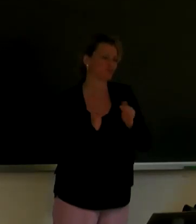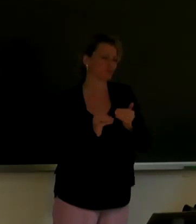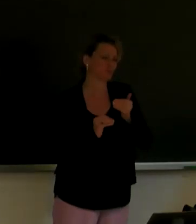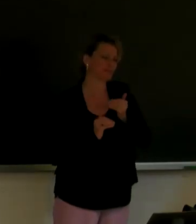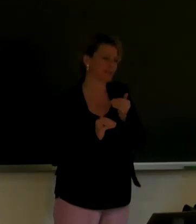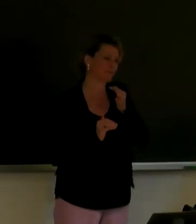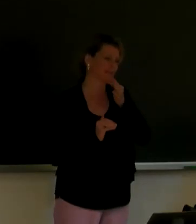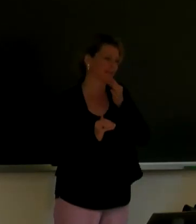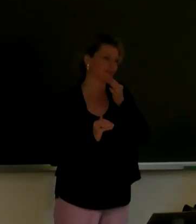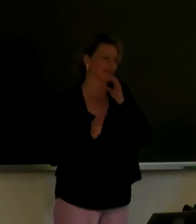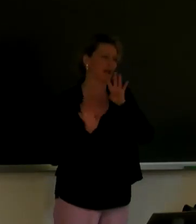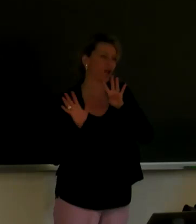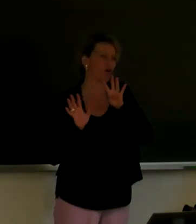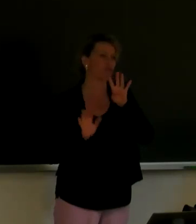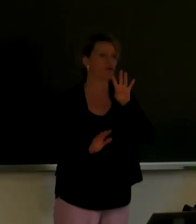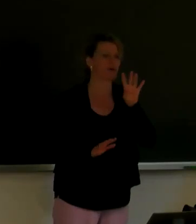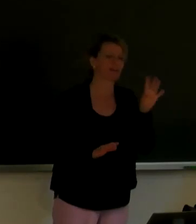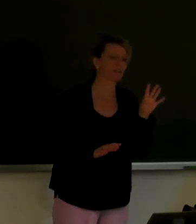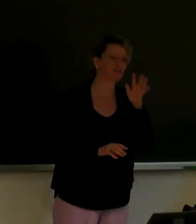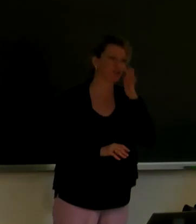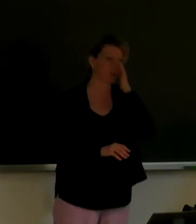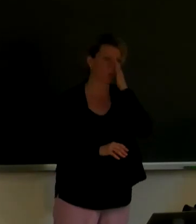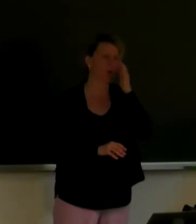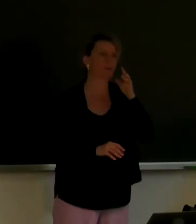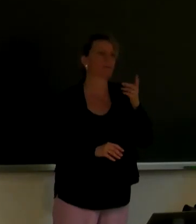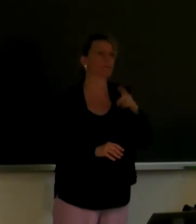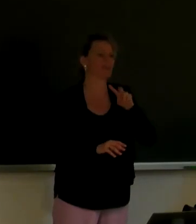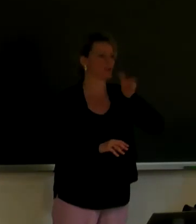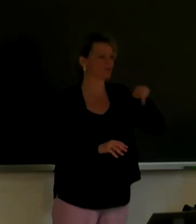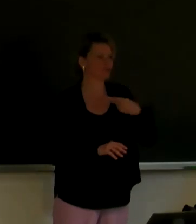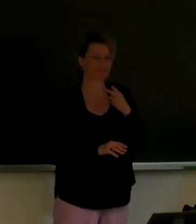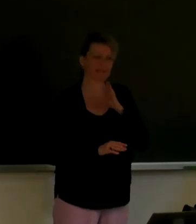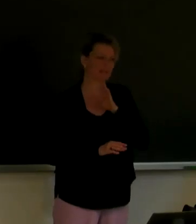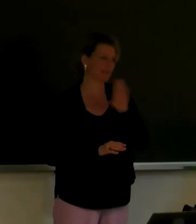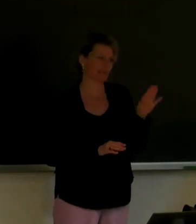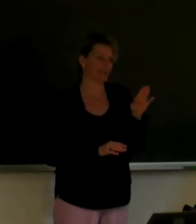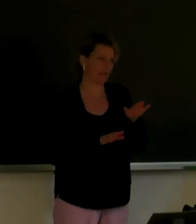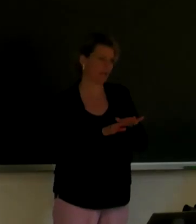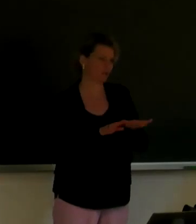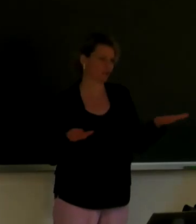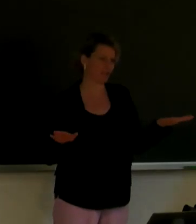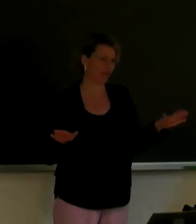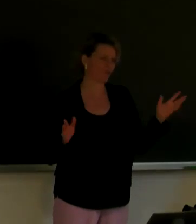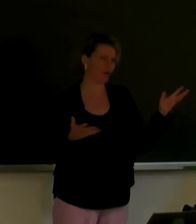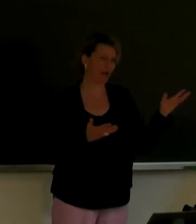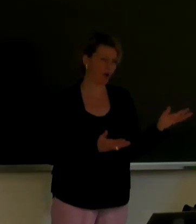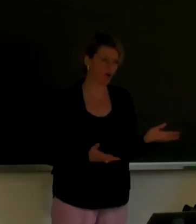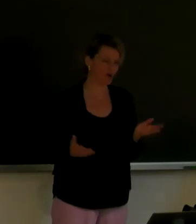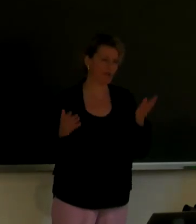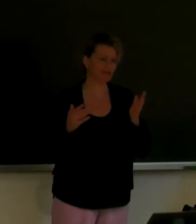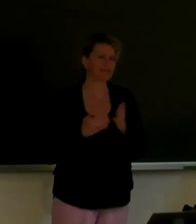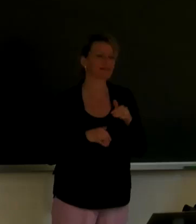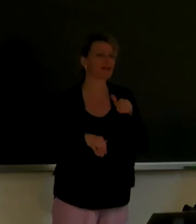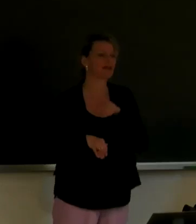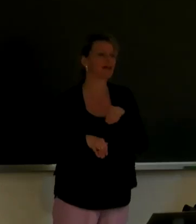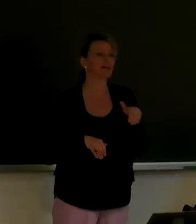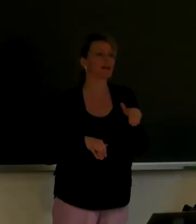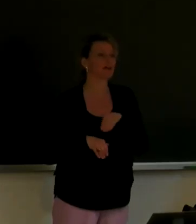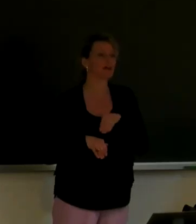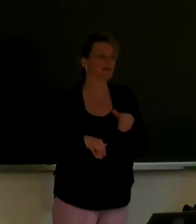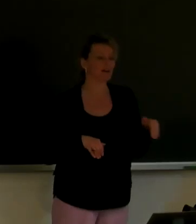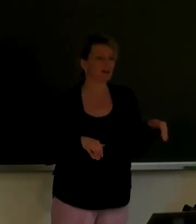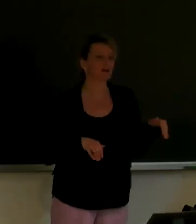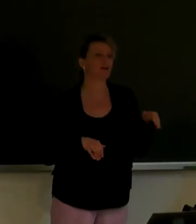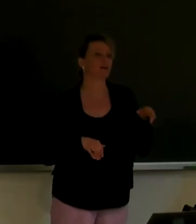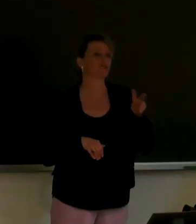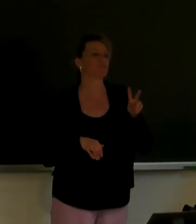9.45, per fare la registrazione direttamente. Ci sarà un tavolo di accoglienza. L'indirizzo è Via della Vasca